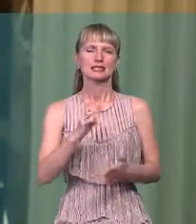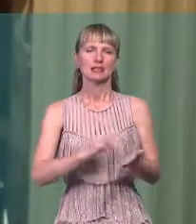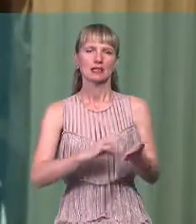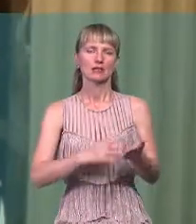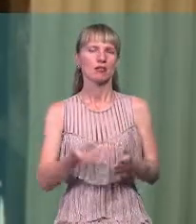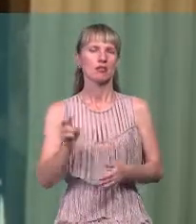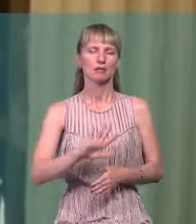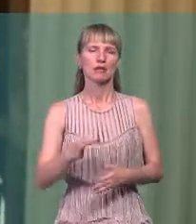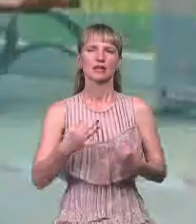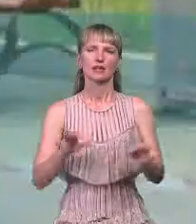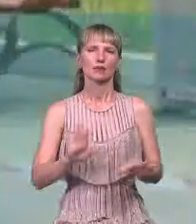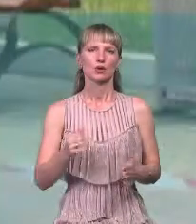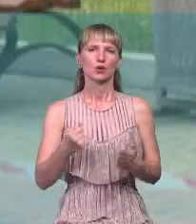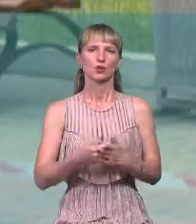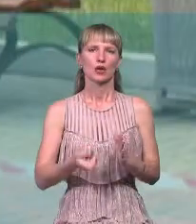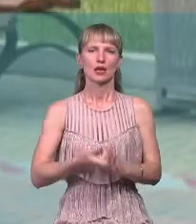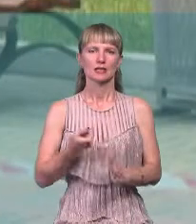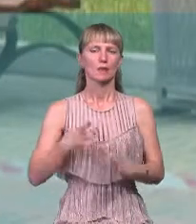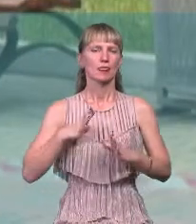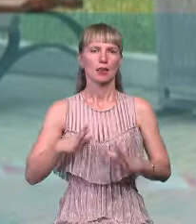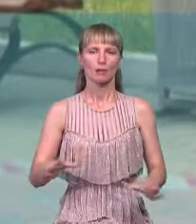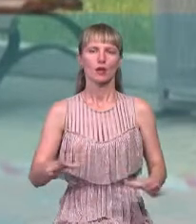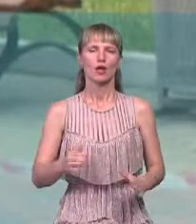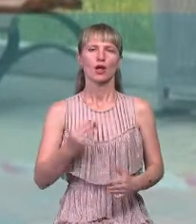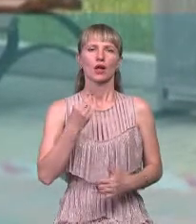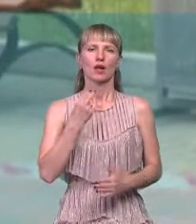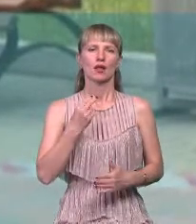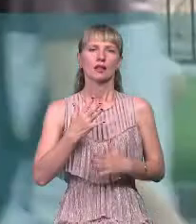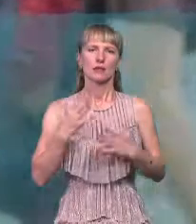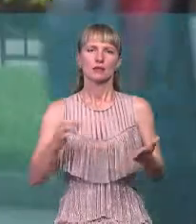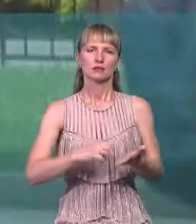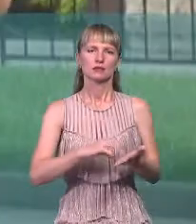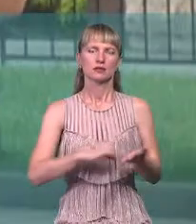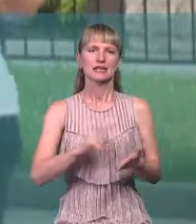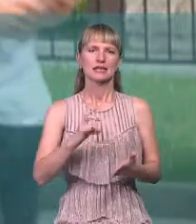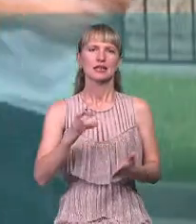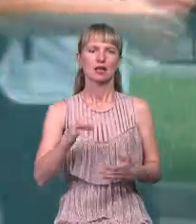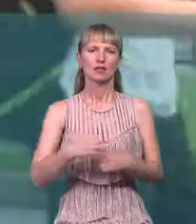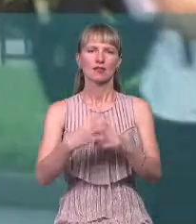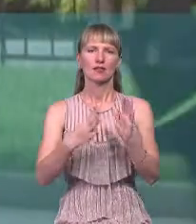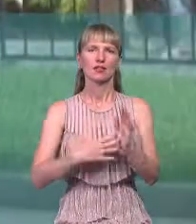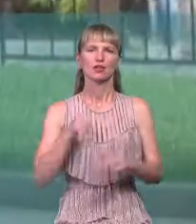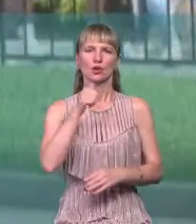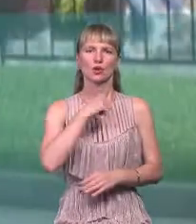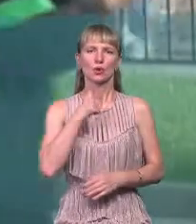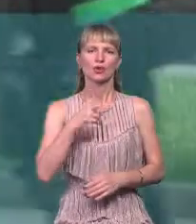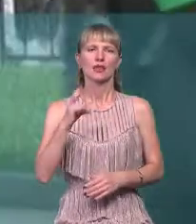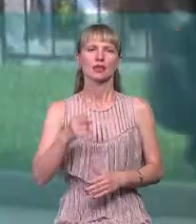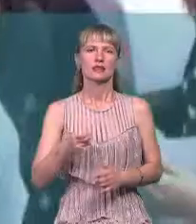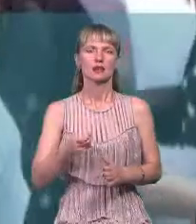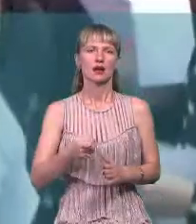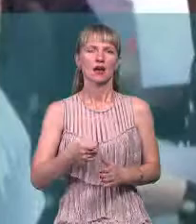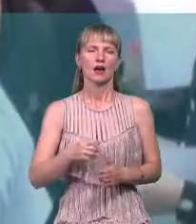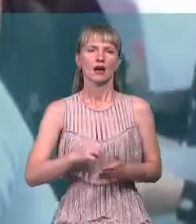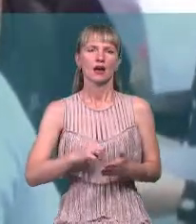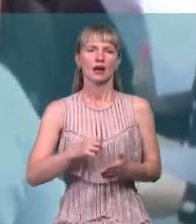з'явилися. Недопущених до тестування не було. Найбільше зареєструвалися на ЗНО в 2019 році, на тестування з української